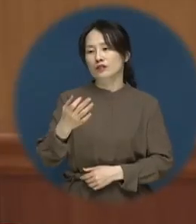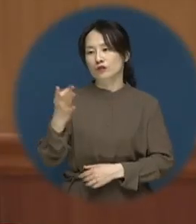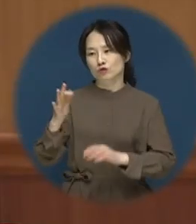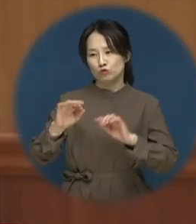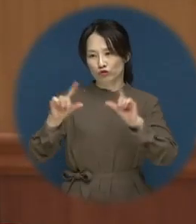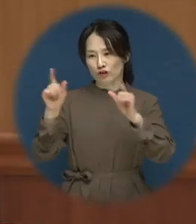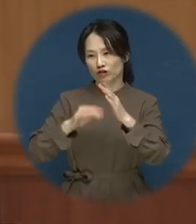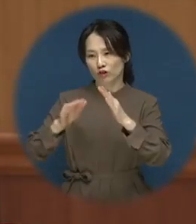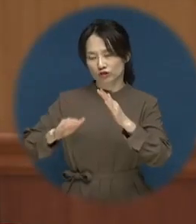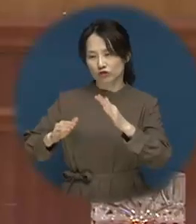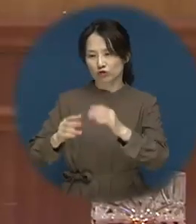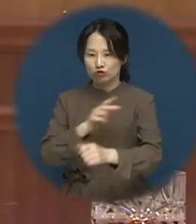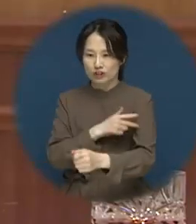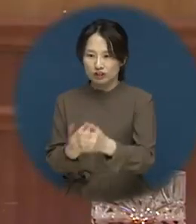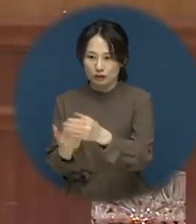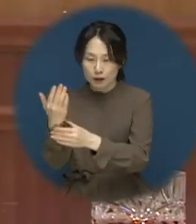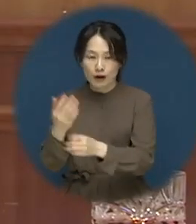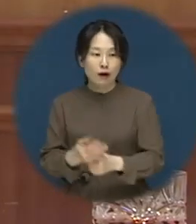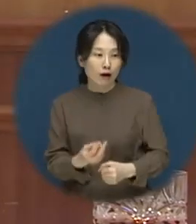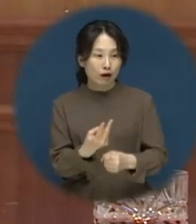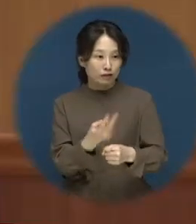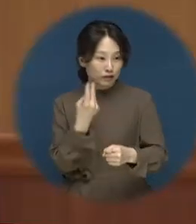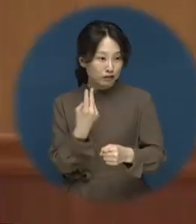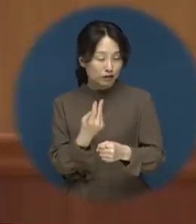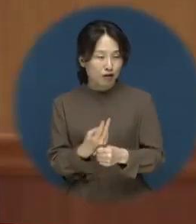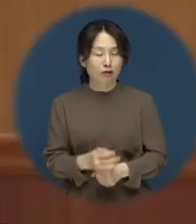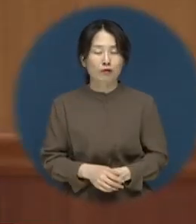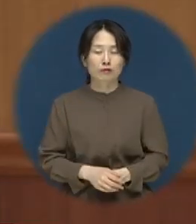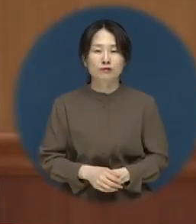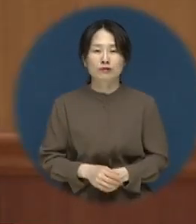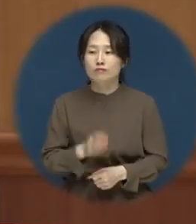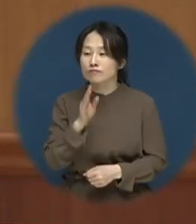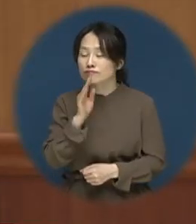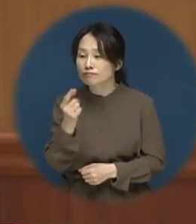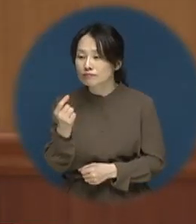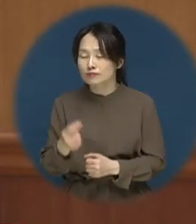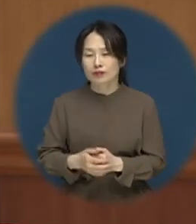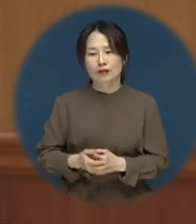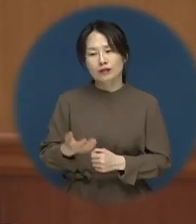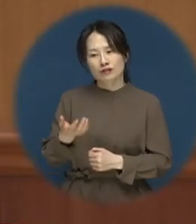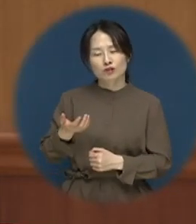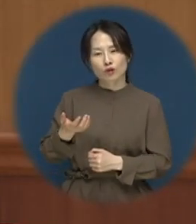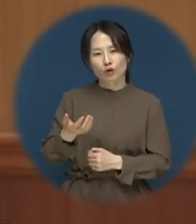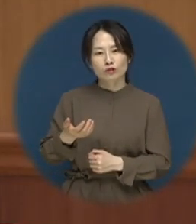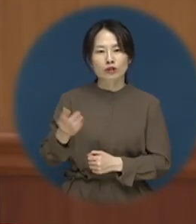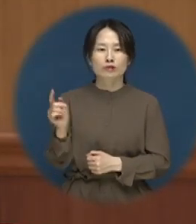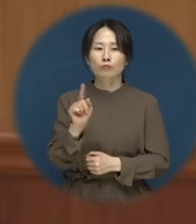2019년도에 정식으로 생겼고요. 어, 바로 재작년 얼마 안 되네요. 네. 예. 근데 그전부터는